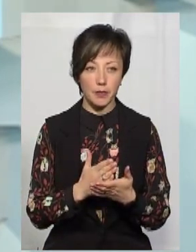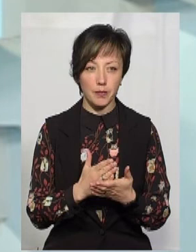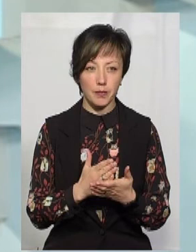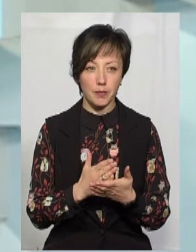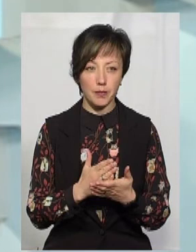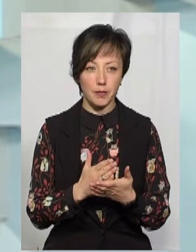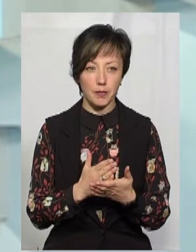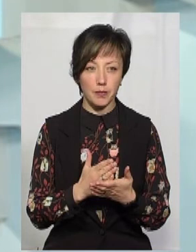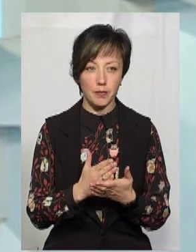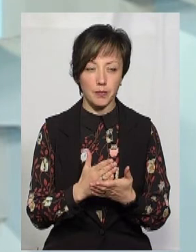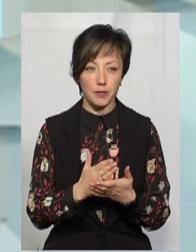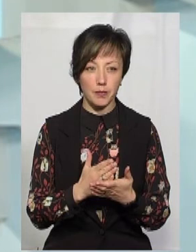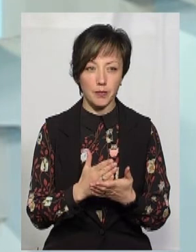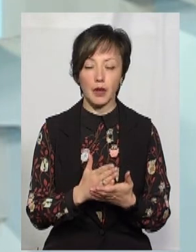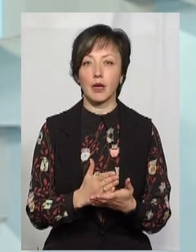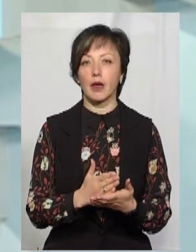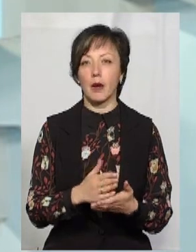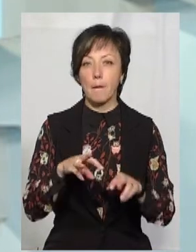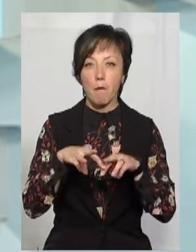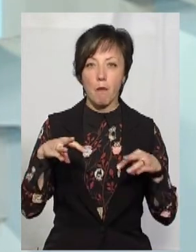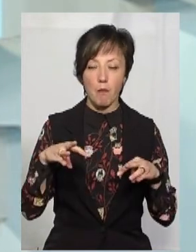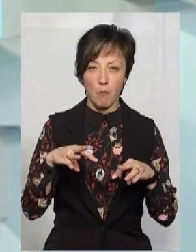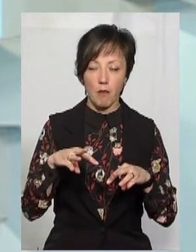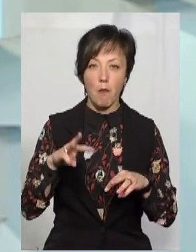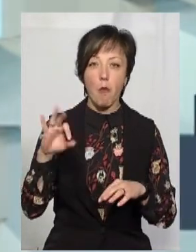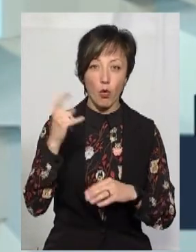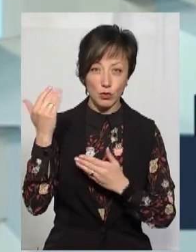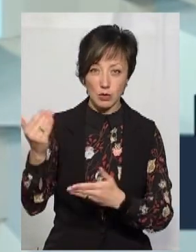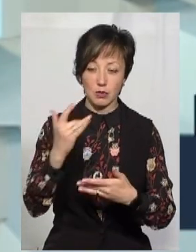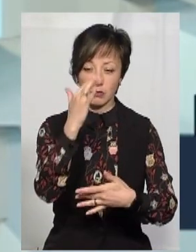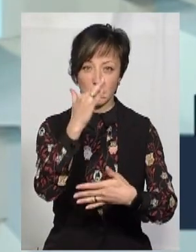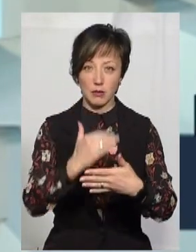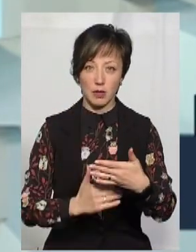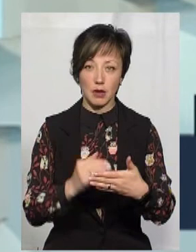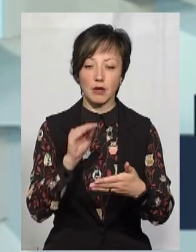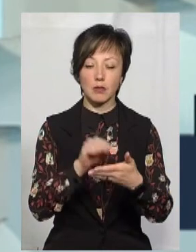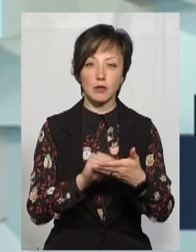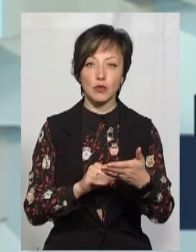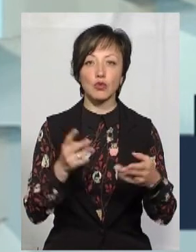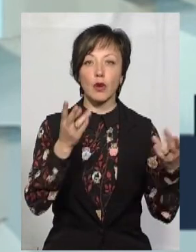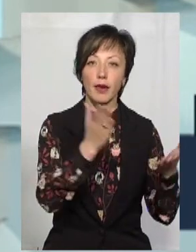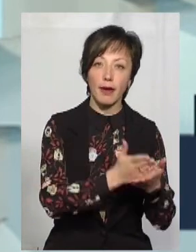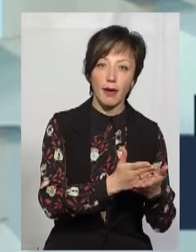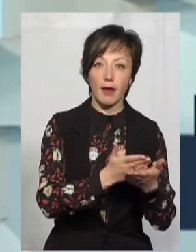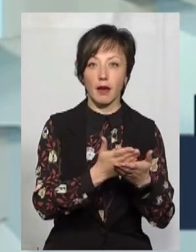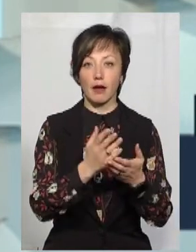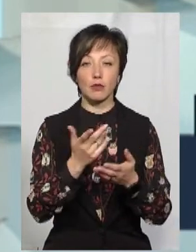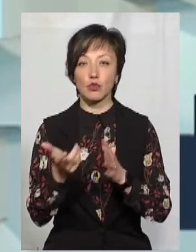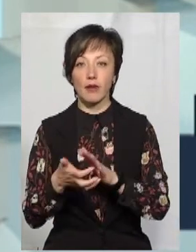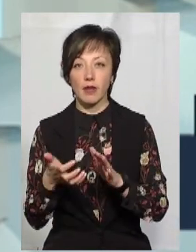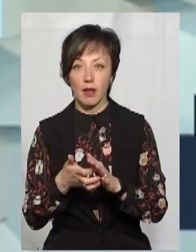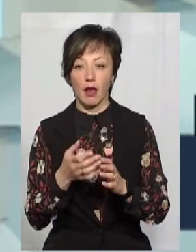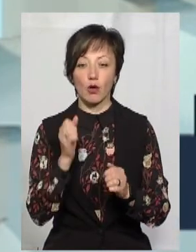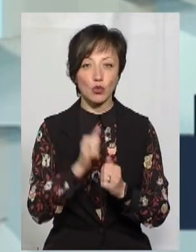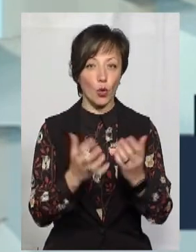табличка, вона в онлайн режимі заповнюється кожним лікувальним закладом. Угу. Туди можна зайти і подивитися, що в них є в наявності, що є в потребі. Там чітко воно змінюється щодня.